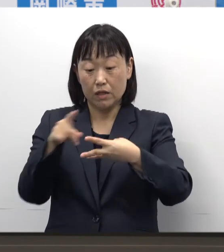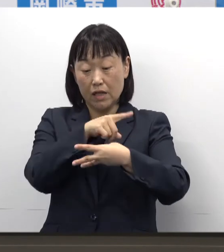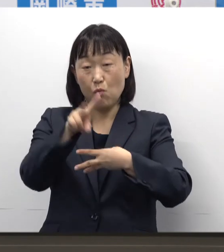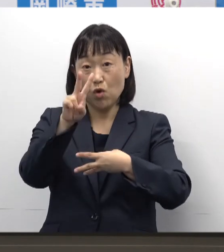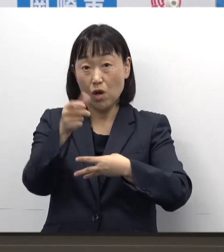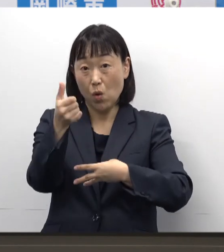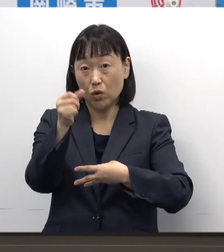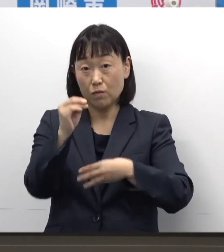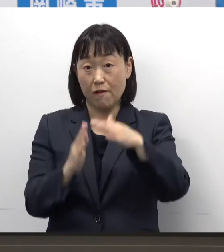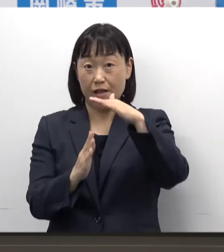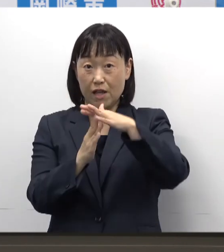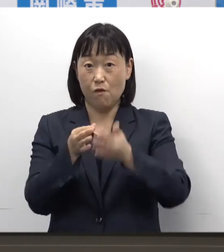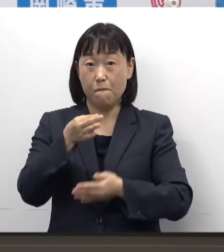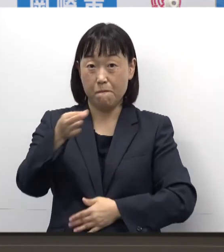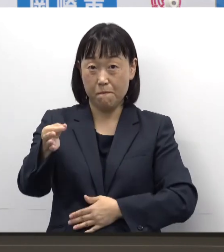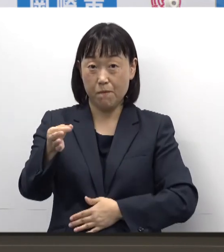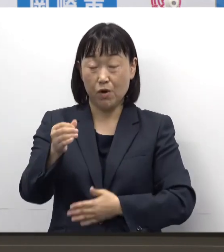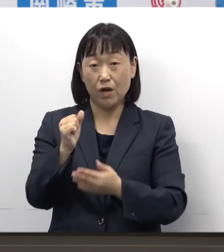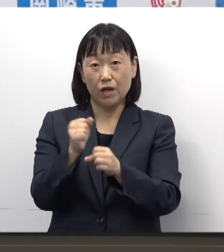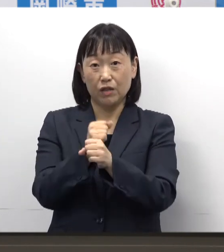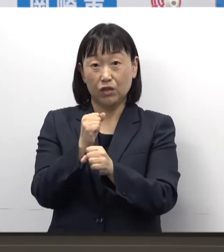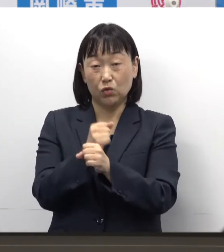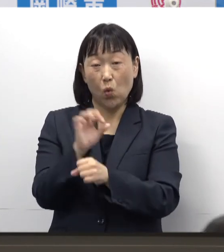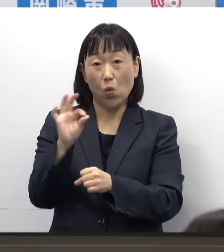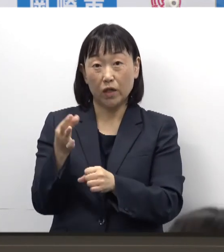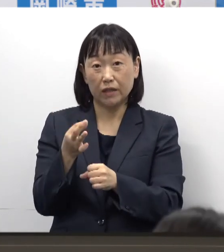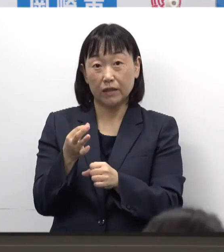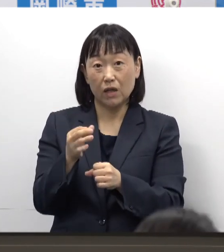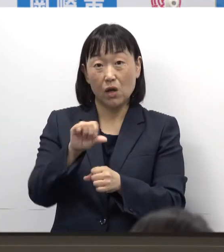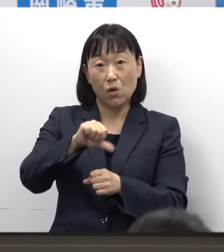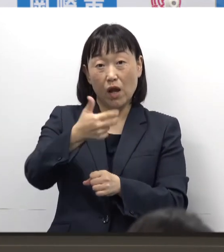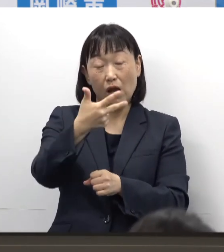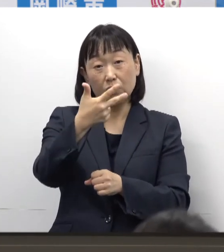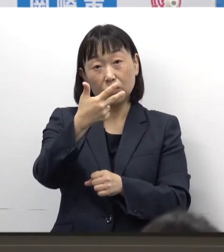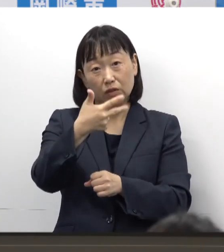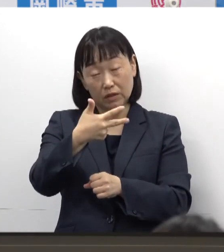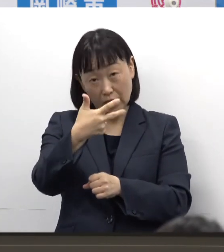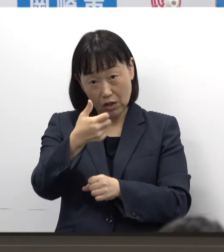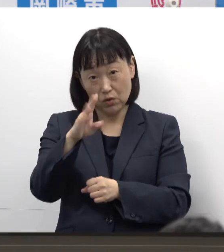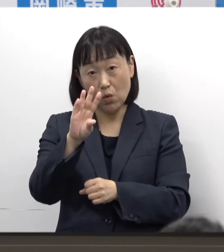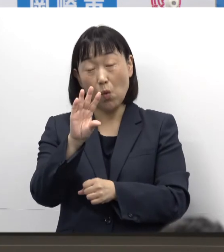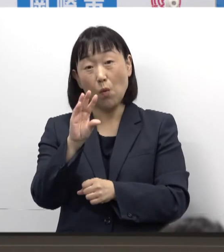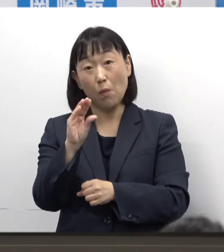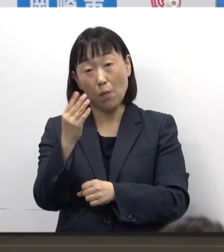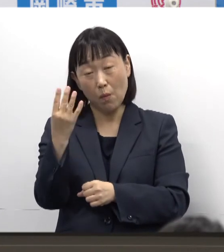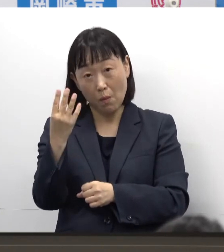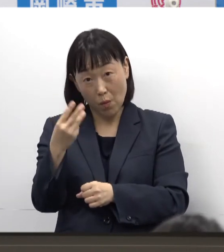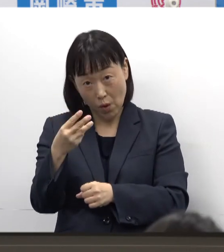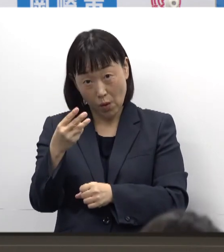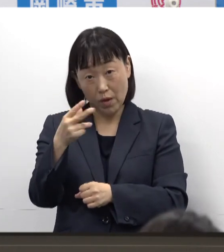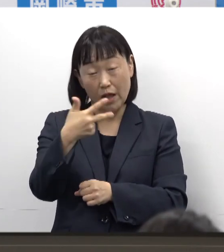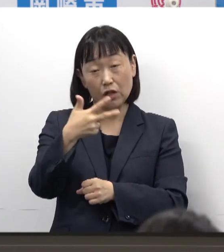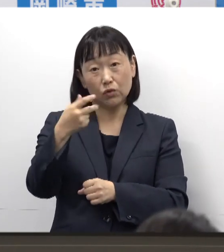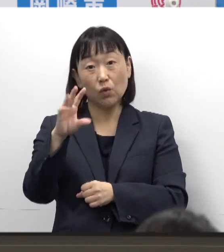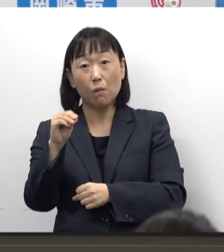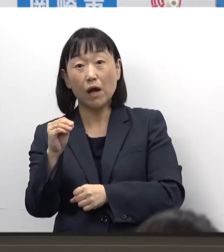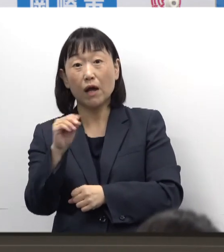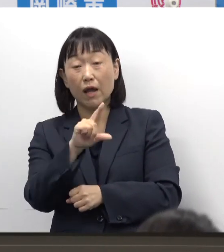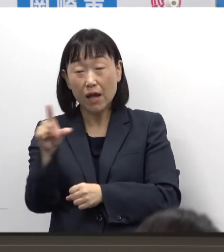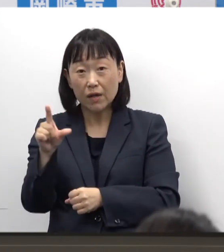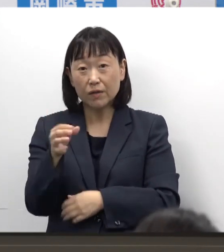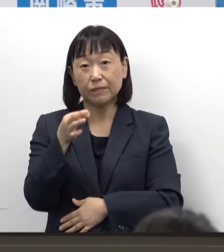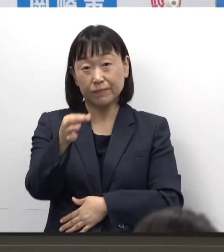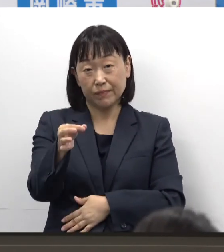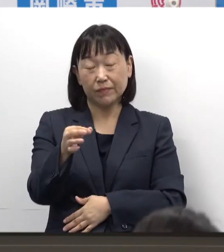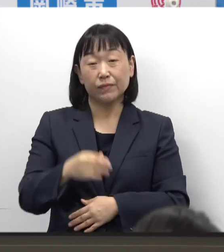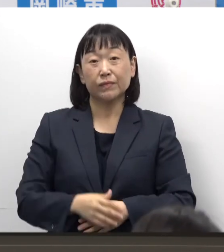校風します事業費は570万4000円を見込んでおります今回の授業は管工事業者を支援専門では